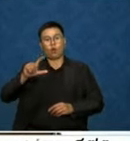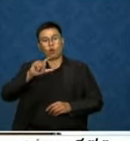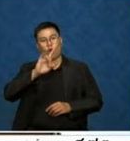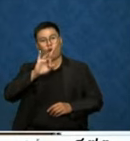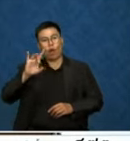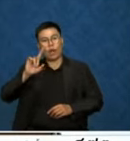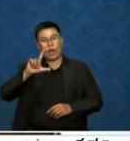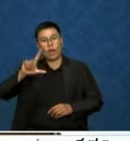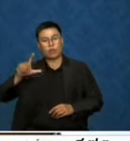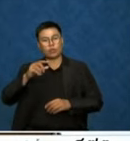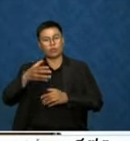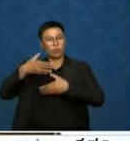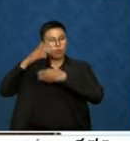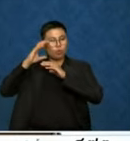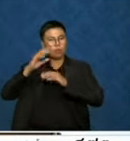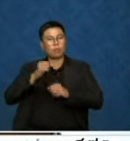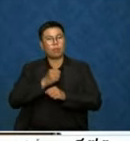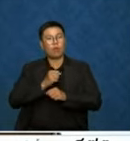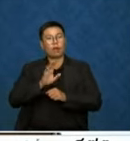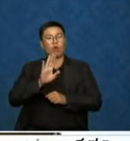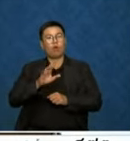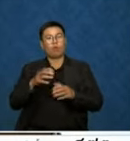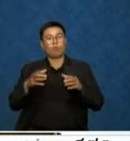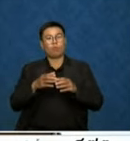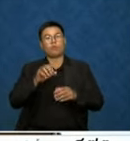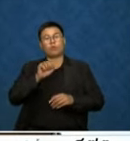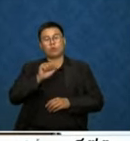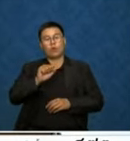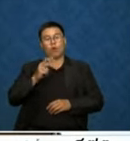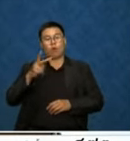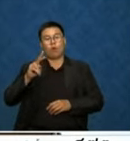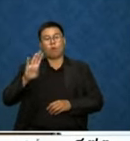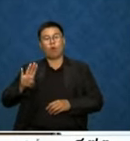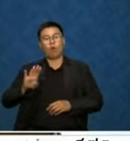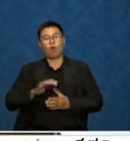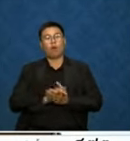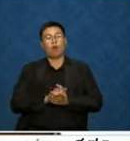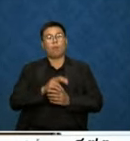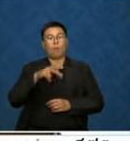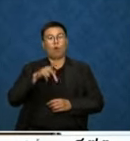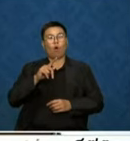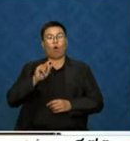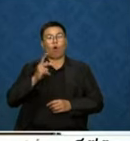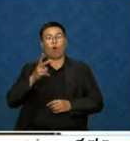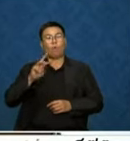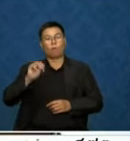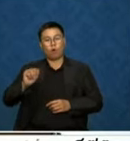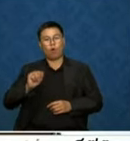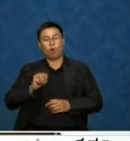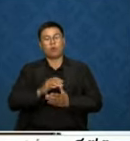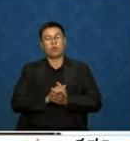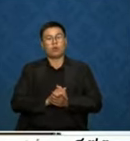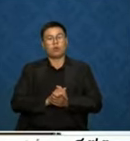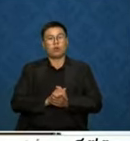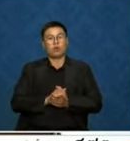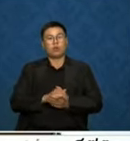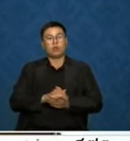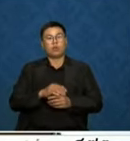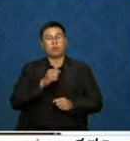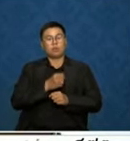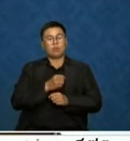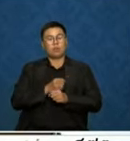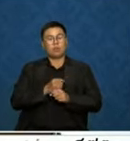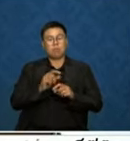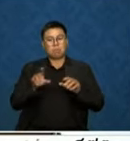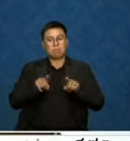วนการทำงานของสคบหรือตำรวจปคบใหม่ครับว่าถ้าทำงานแบบนี้ไม่ต่างจากอู้หายล้